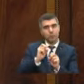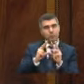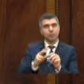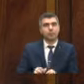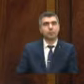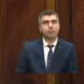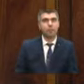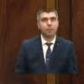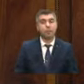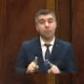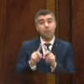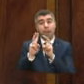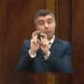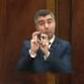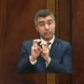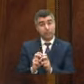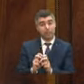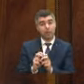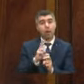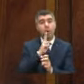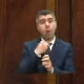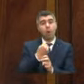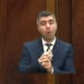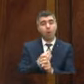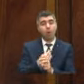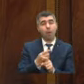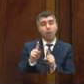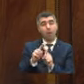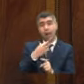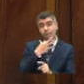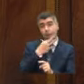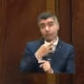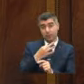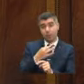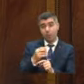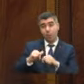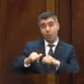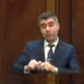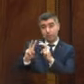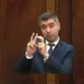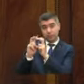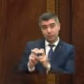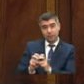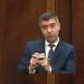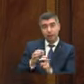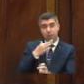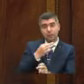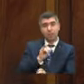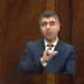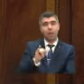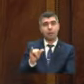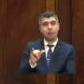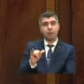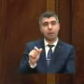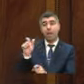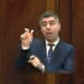لان تقليص تقليص الحكومه اللي هو قرار ماشي سهل، قرار ماشي سهل، وكان مطلب